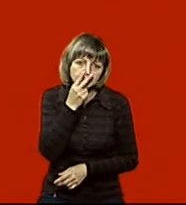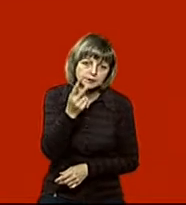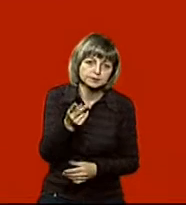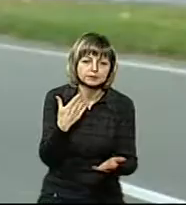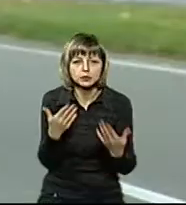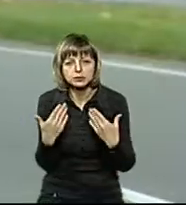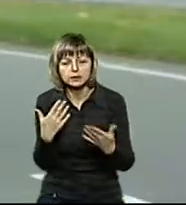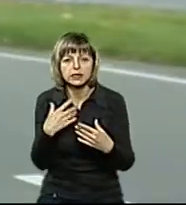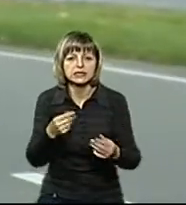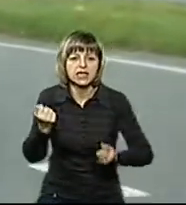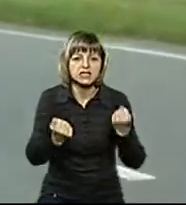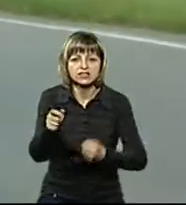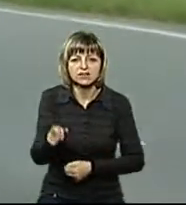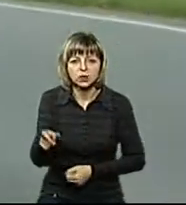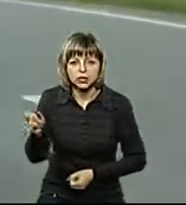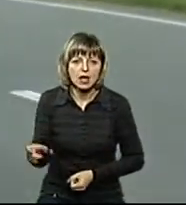водіями.